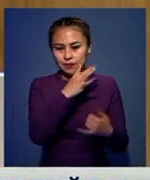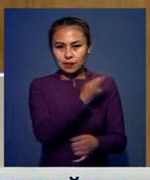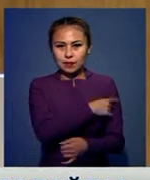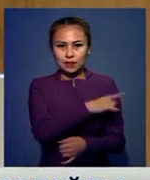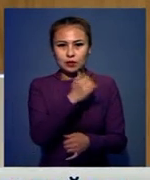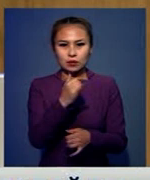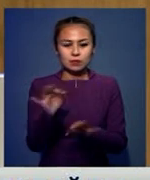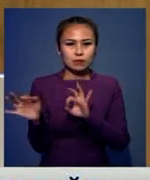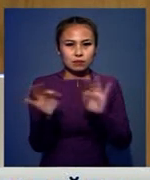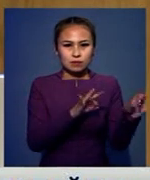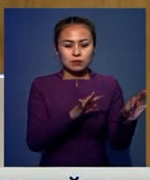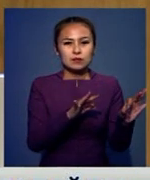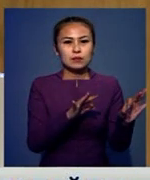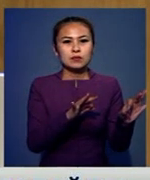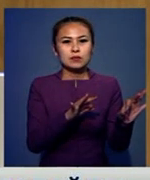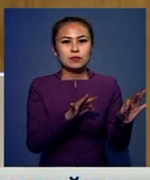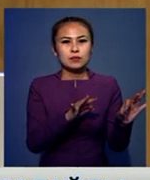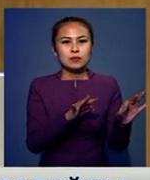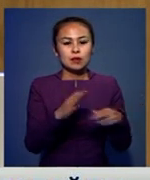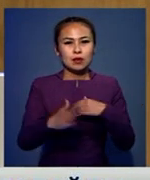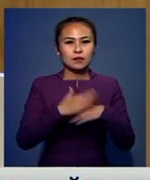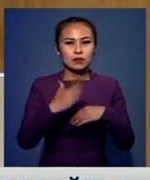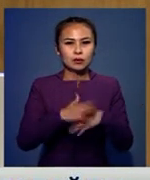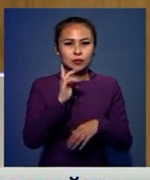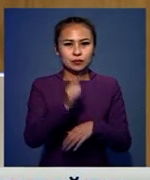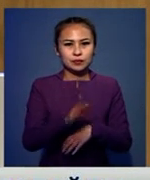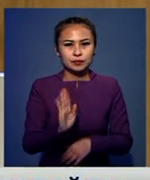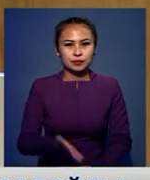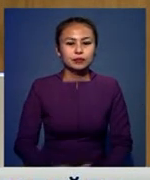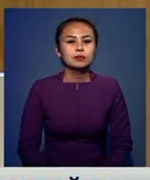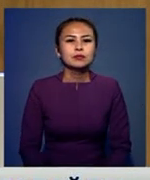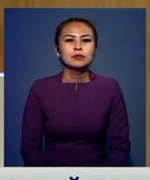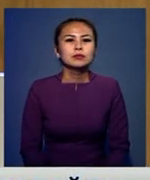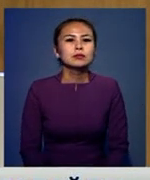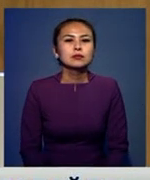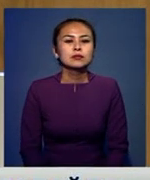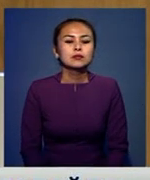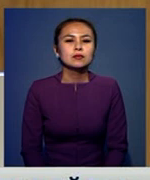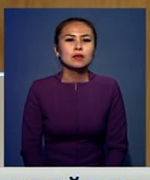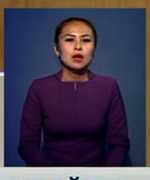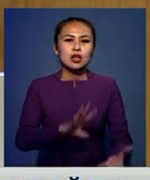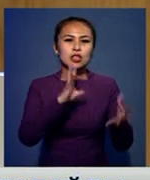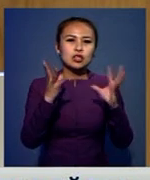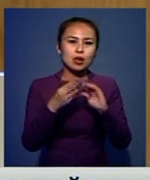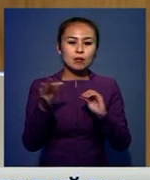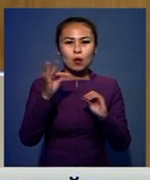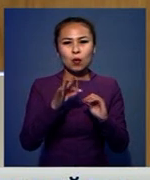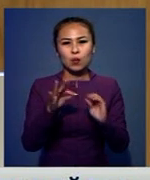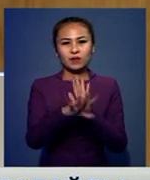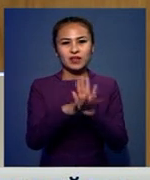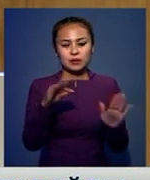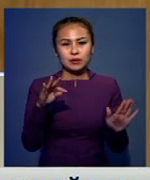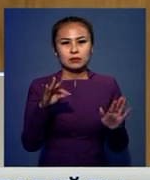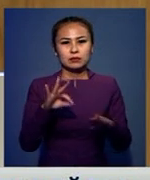медициналық мекемеге жеткізіліп, оның әкімшілік жазаға тарту мәселесі қарастырылып жатыр. Жалпы ішкі істер органдары сайлау өткізу